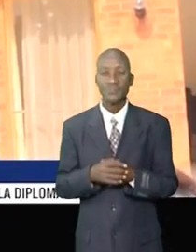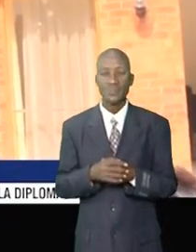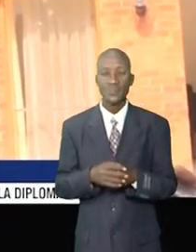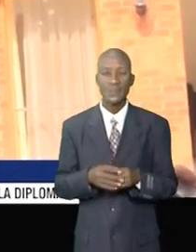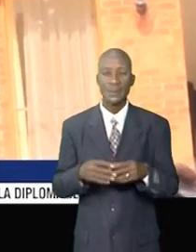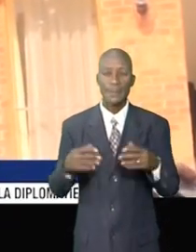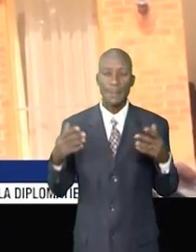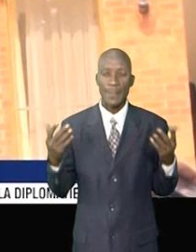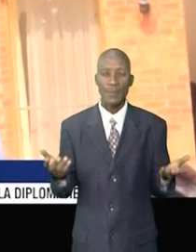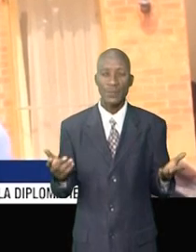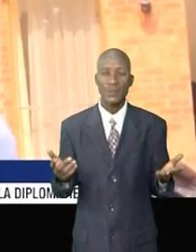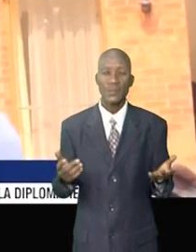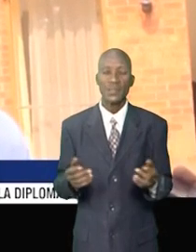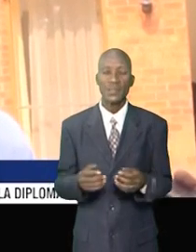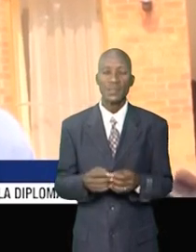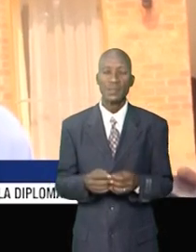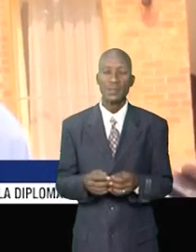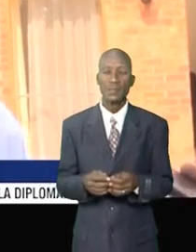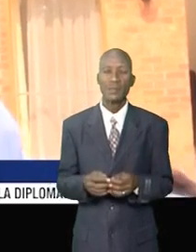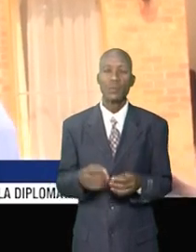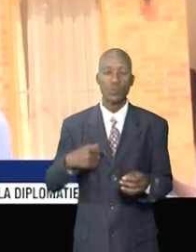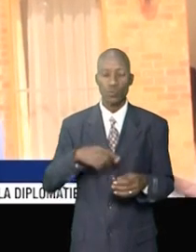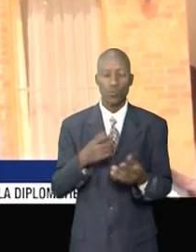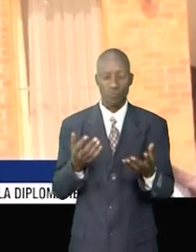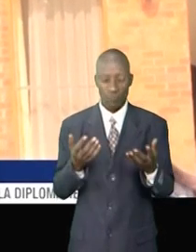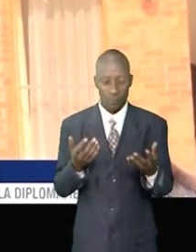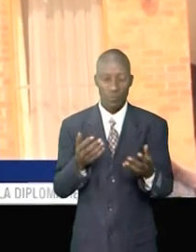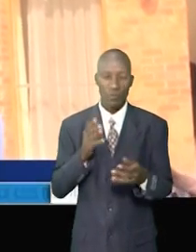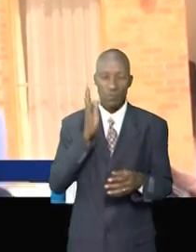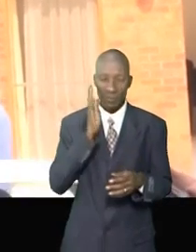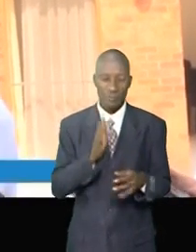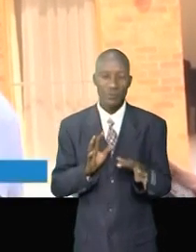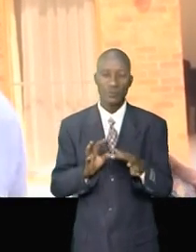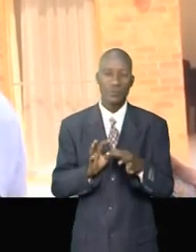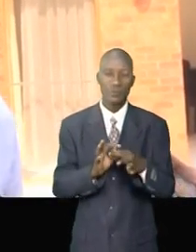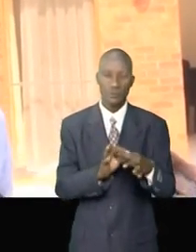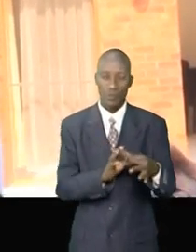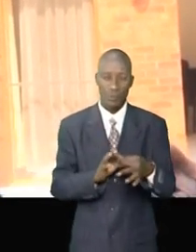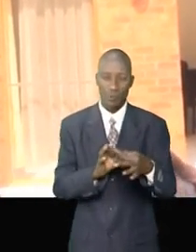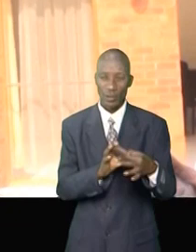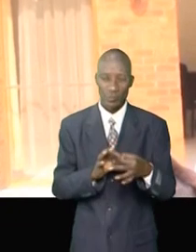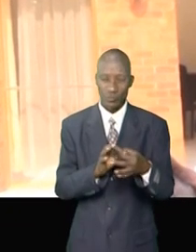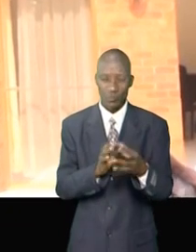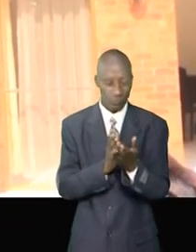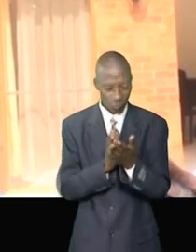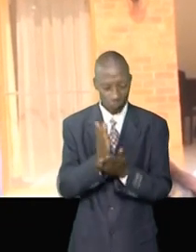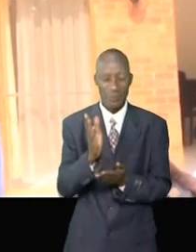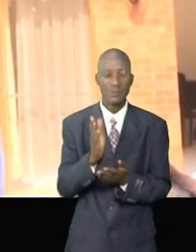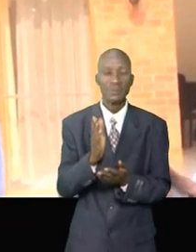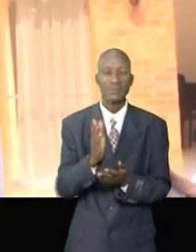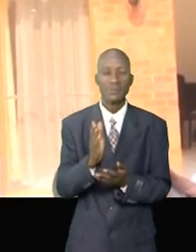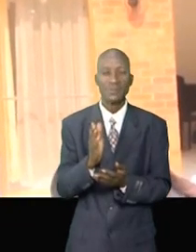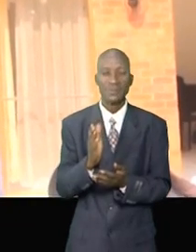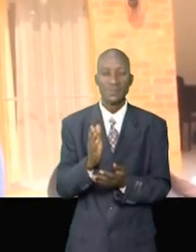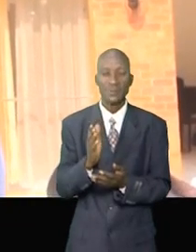suite. Il faut qu'il y ait une collaboration étroite entre les humanitaires et les officiels, entre l'État et les ONG.